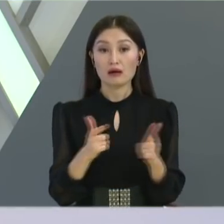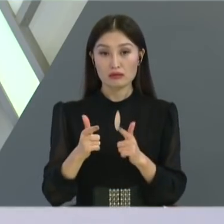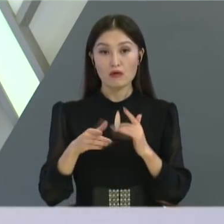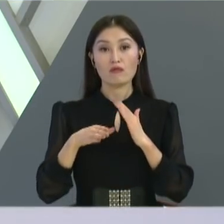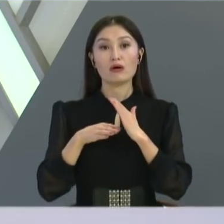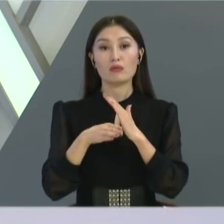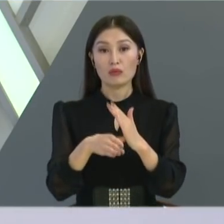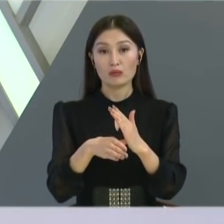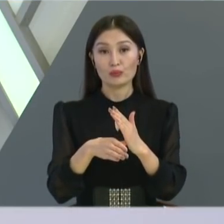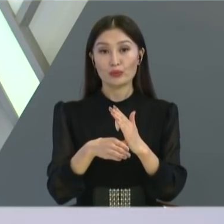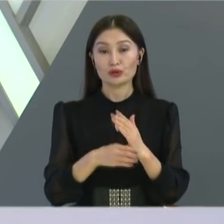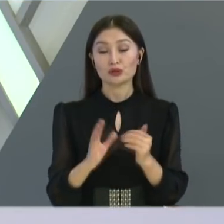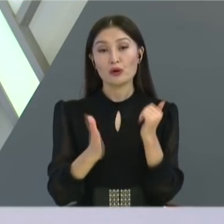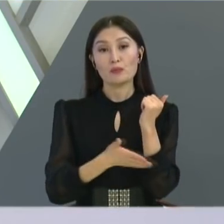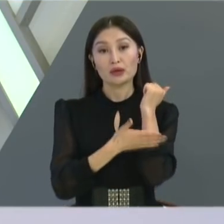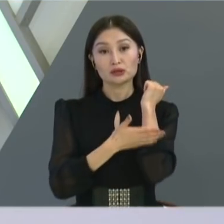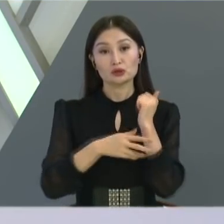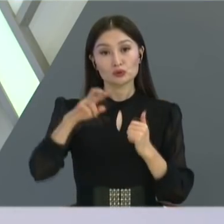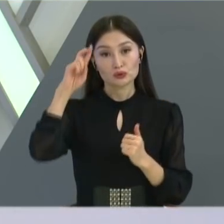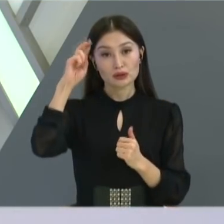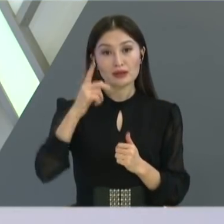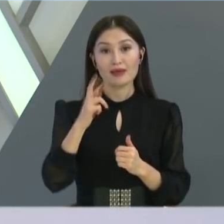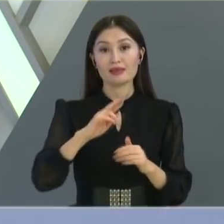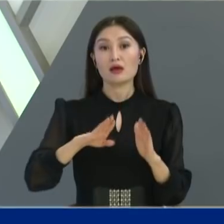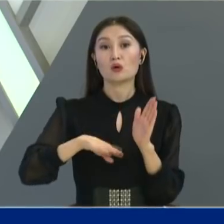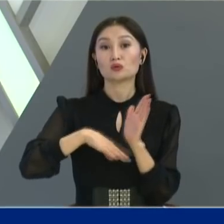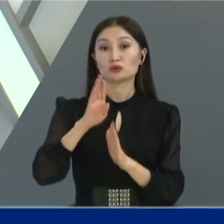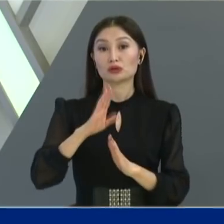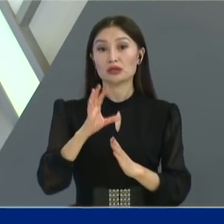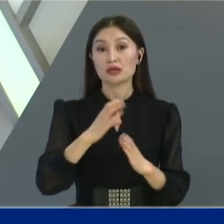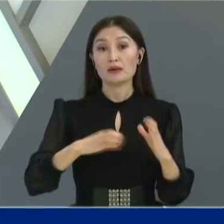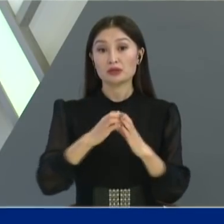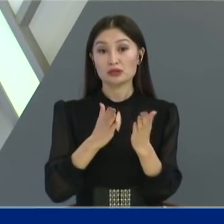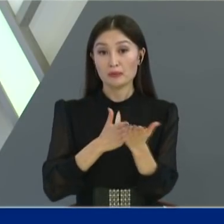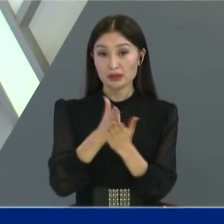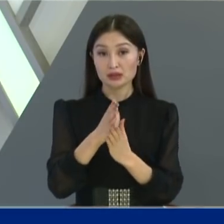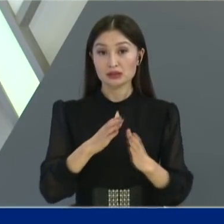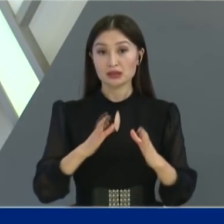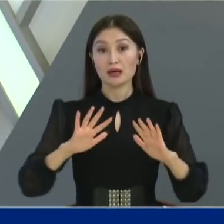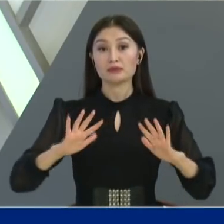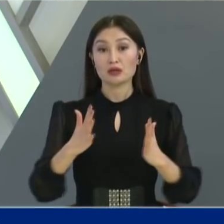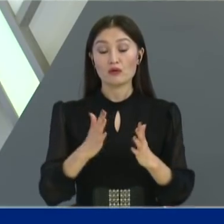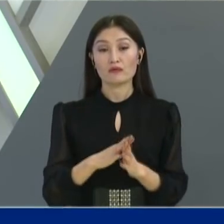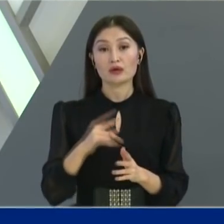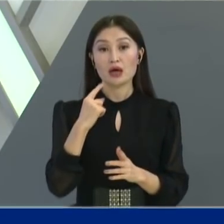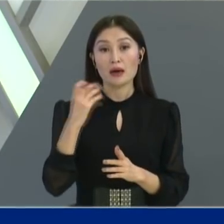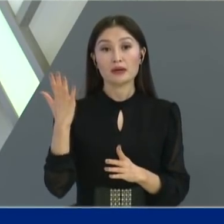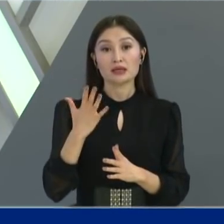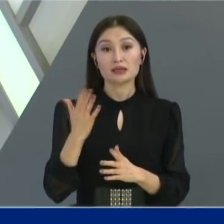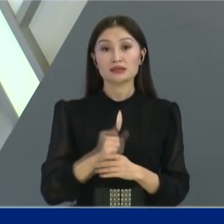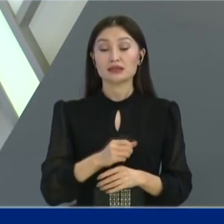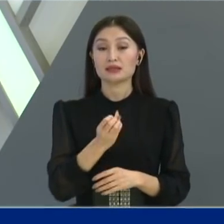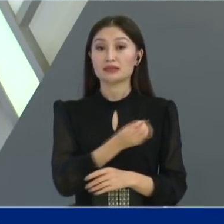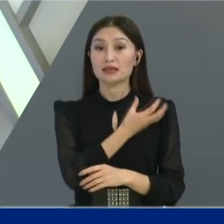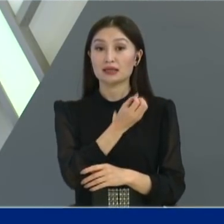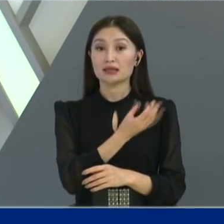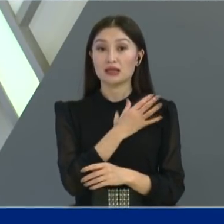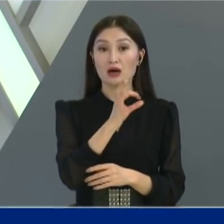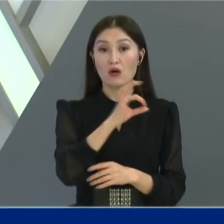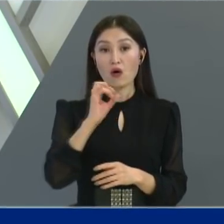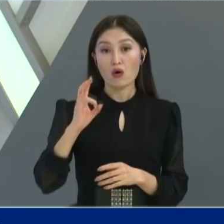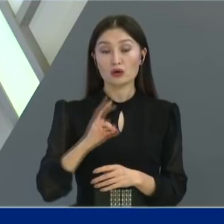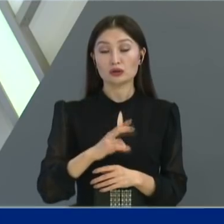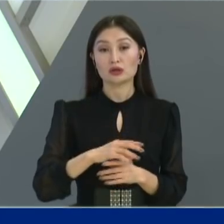оказать необходимую помощь и поддержку стране для стабилизации общественно-политической обстановки. Пресс-секретарь генерального секретаря ООН